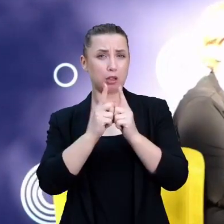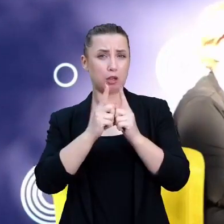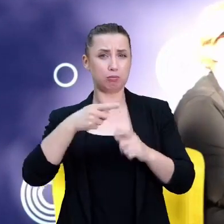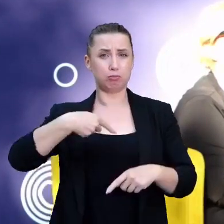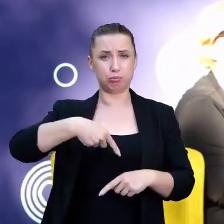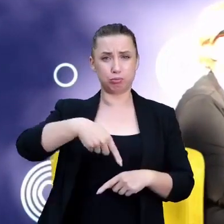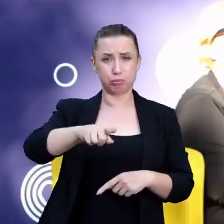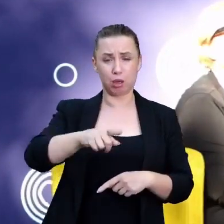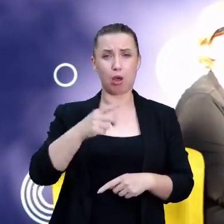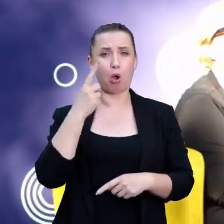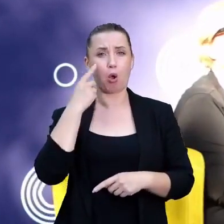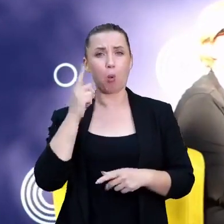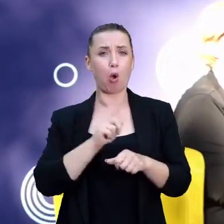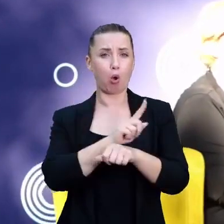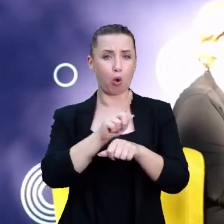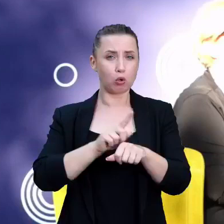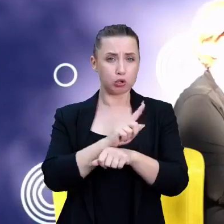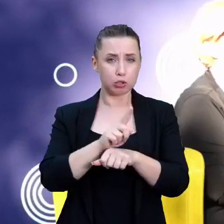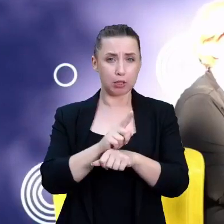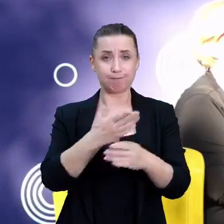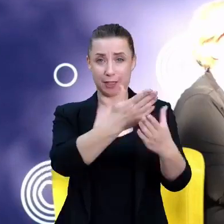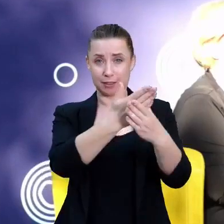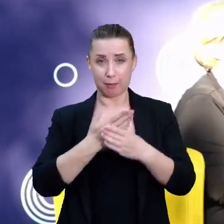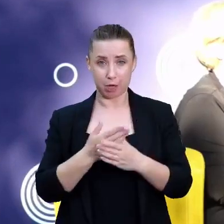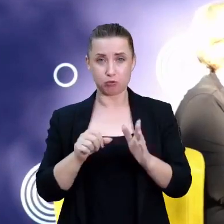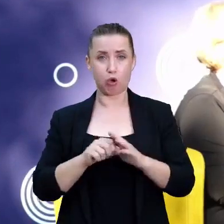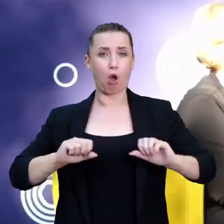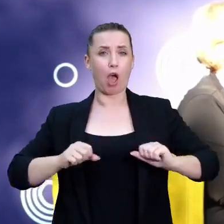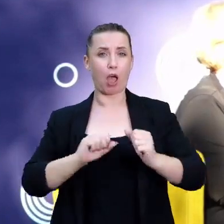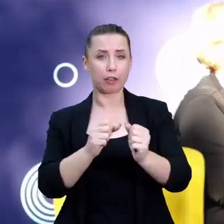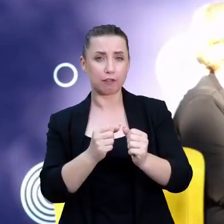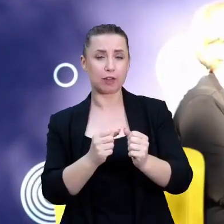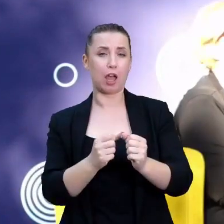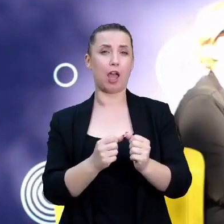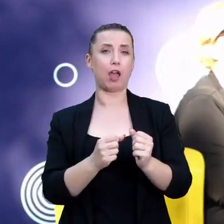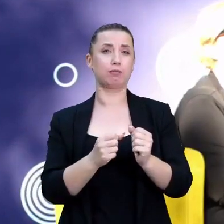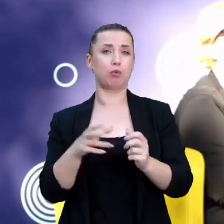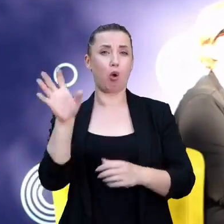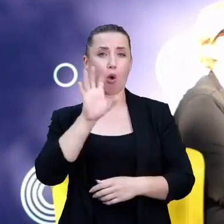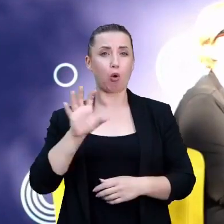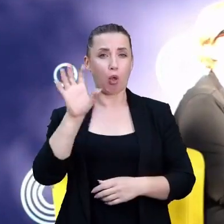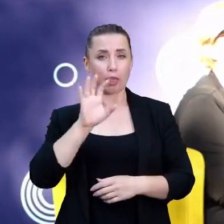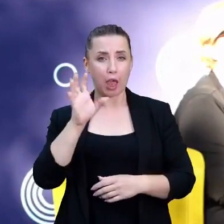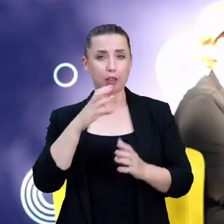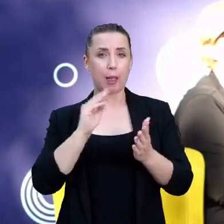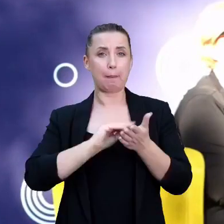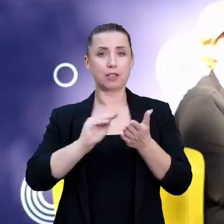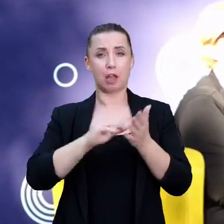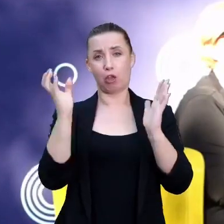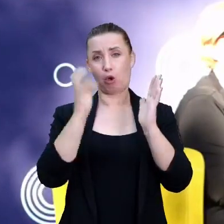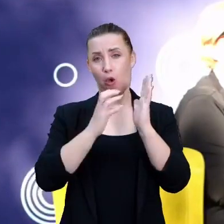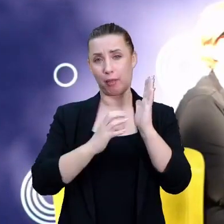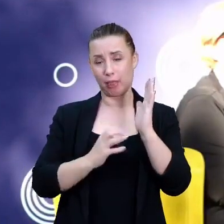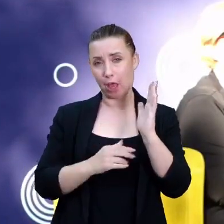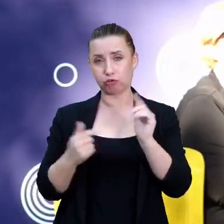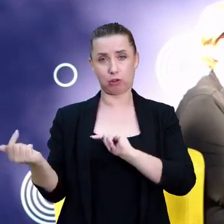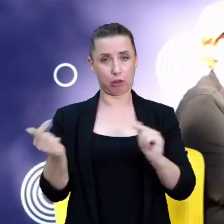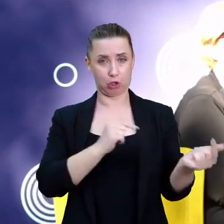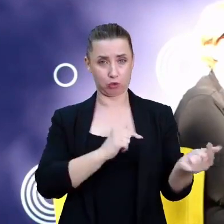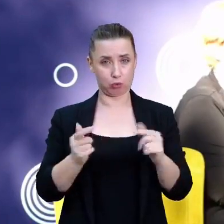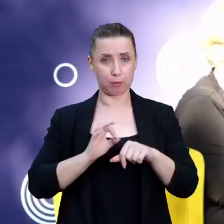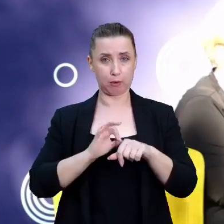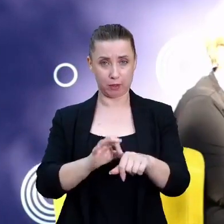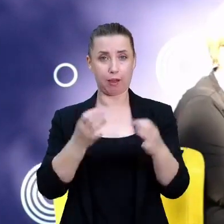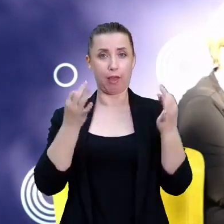do aktywnego uczestnictwa, do zadawania pytań, do pisania komentarzy. Szanowni Państwo, pozwólcie, że